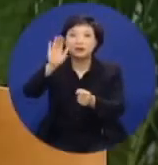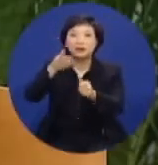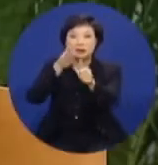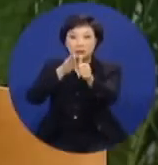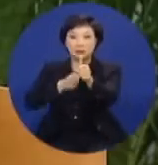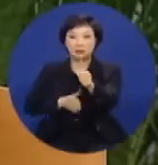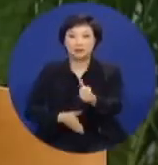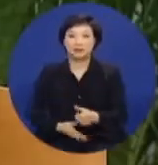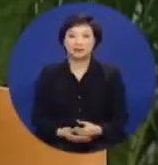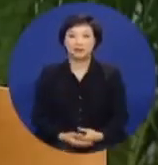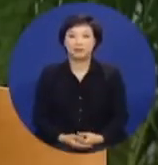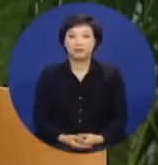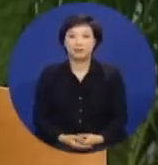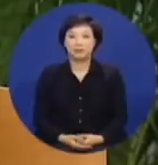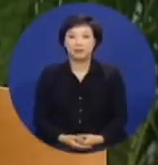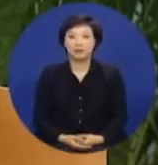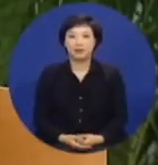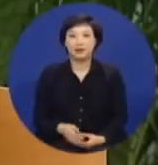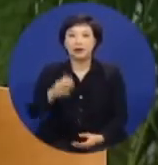하나님께서